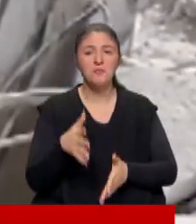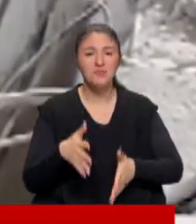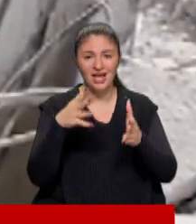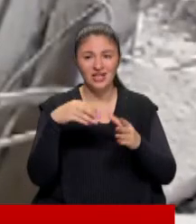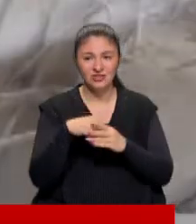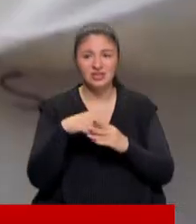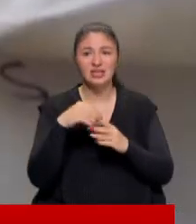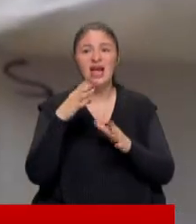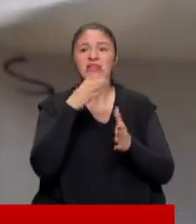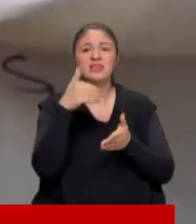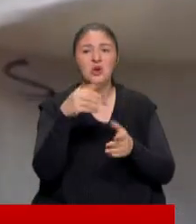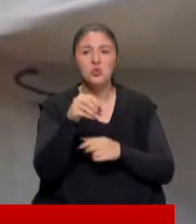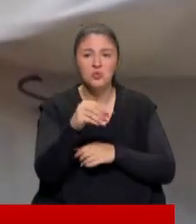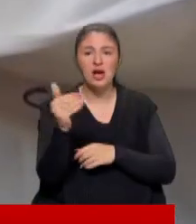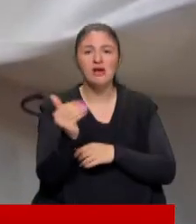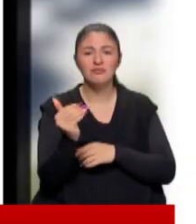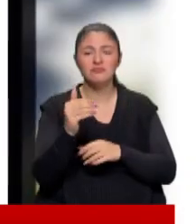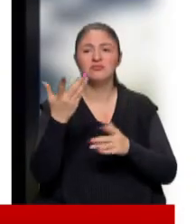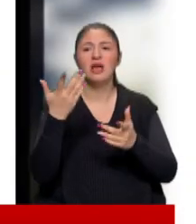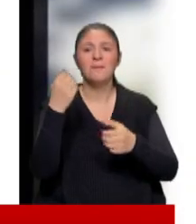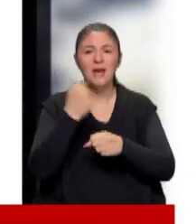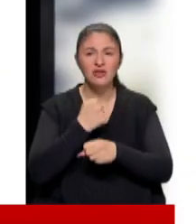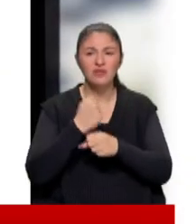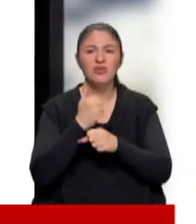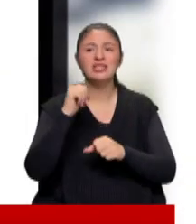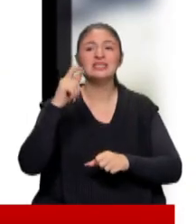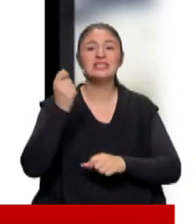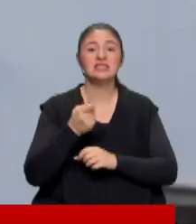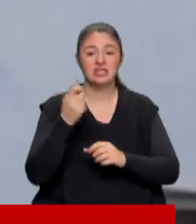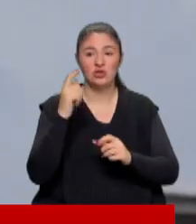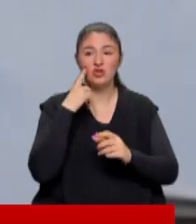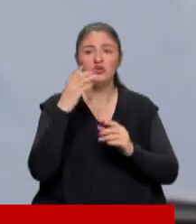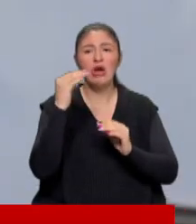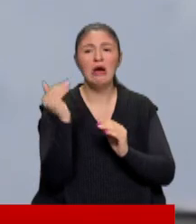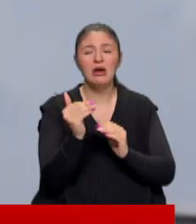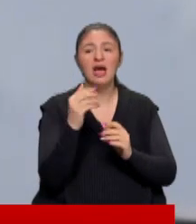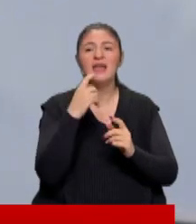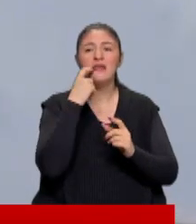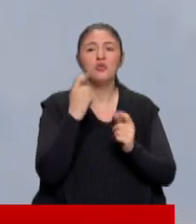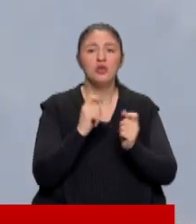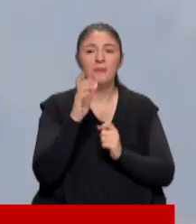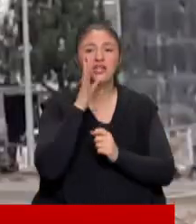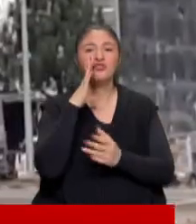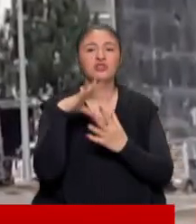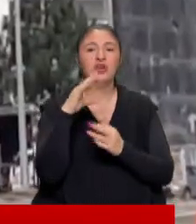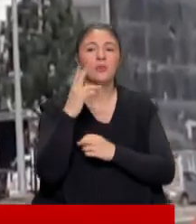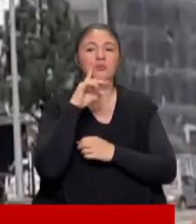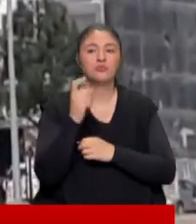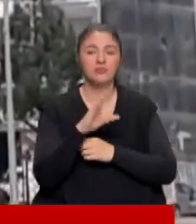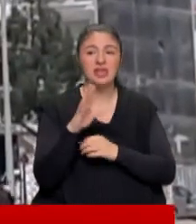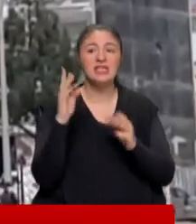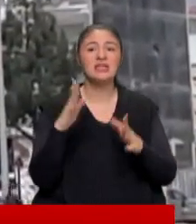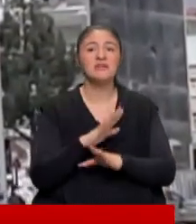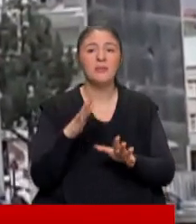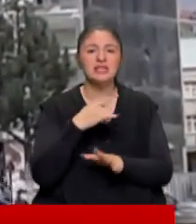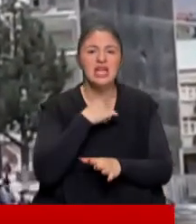Binada dere kumu, düşük kalite beton ve standardın çok altında demir kullanıldığı bilirkişi raporuyla tespit edilmişti.